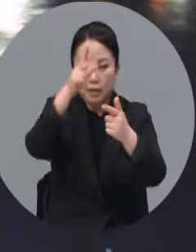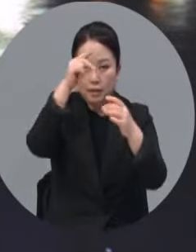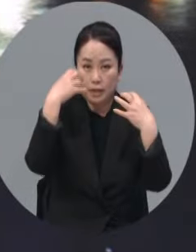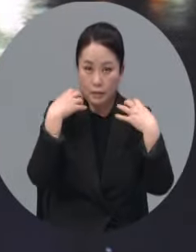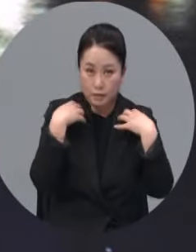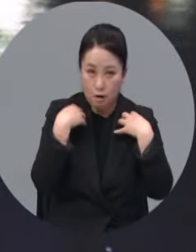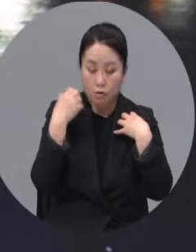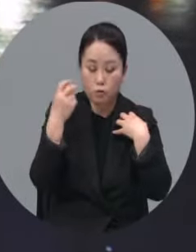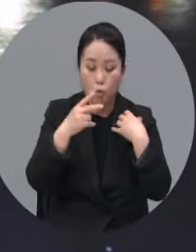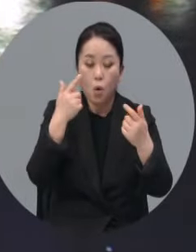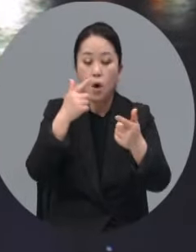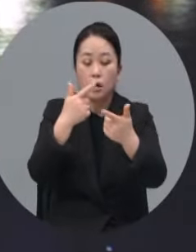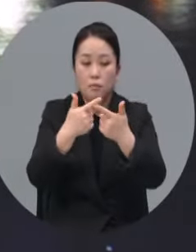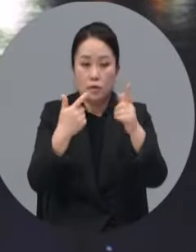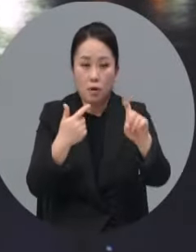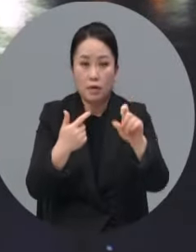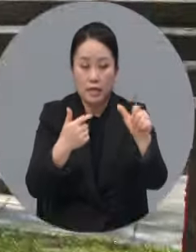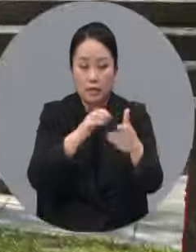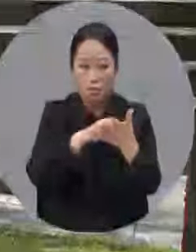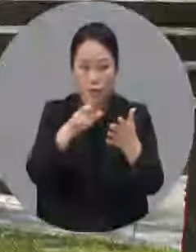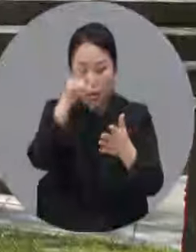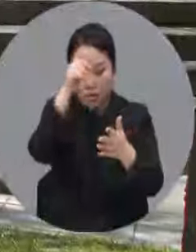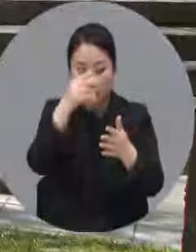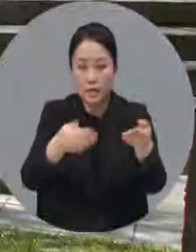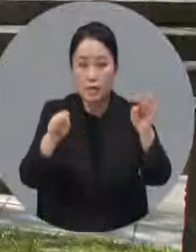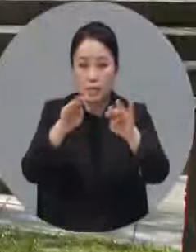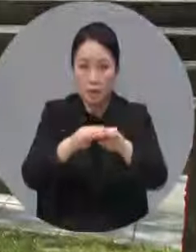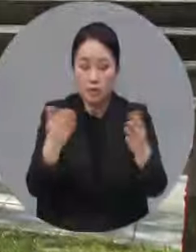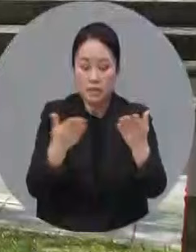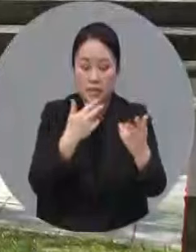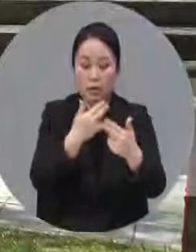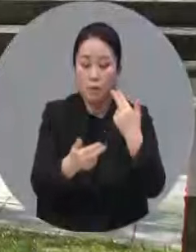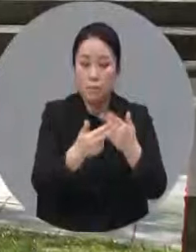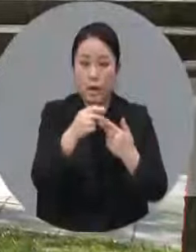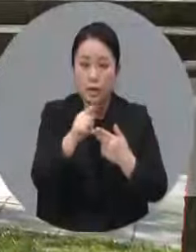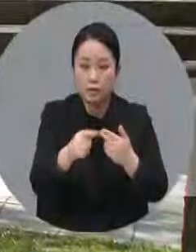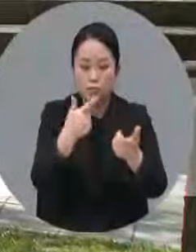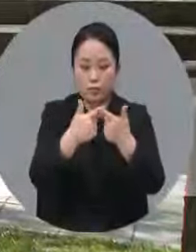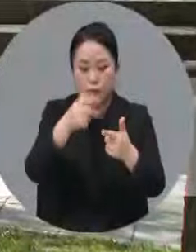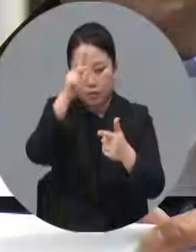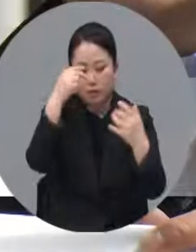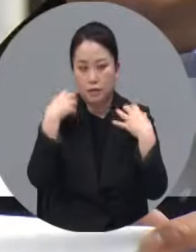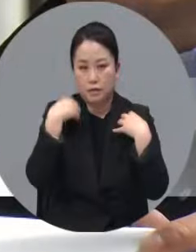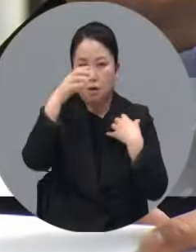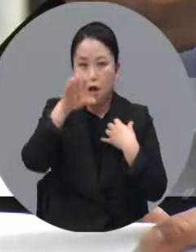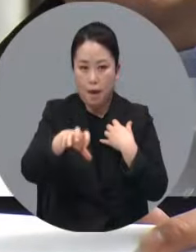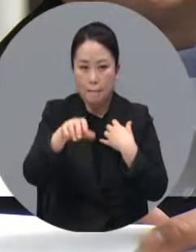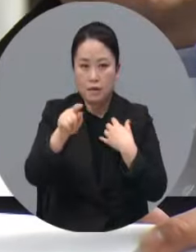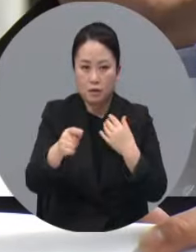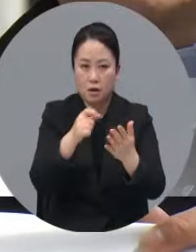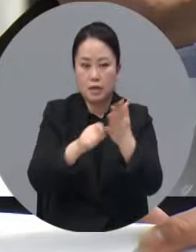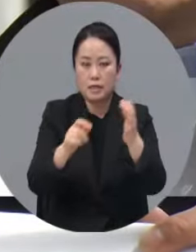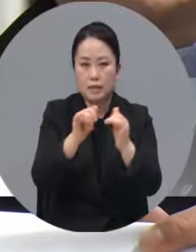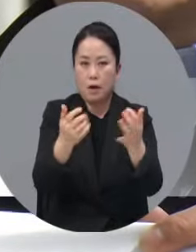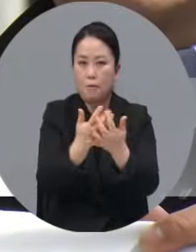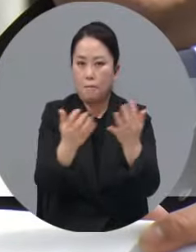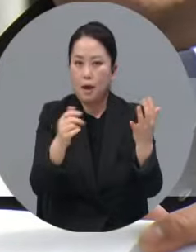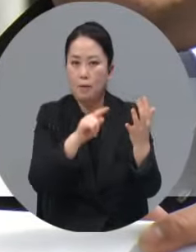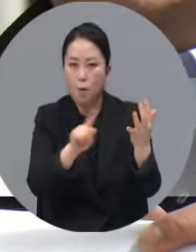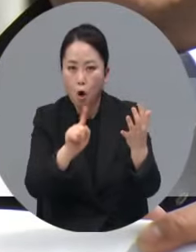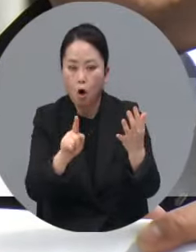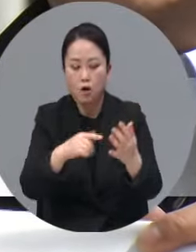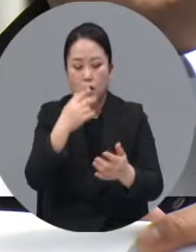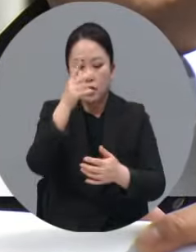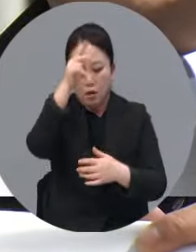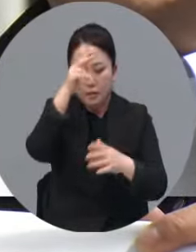부산경찰청과 15개 경찰서 직장협의회는 오늘 부산경찰청 앞에서 기자회견을 열고 경찰관과 소방